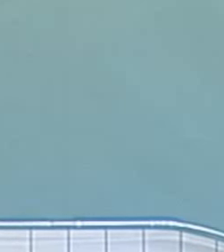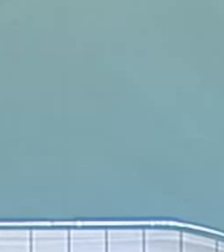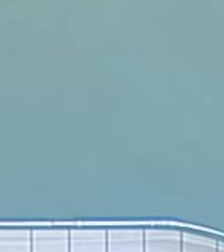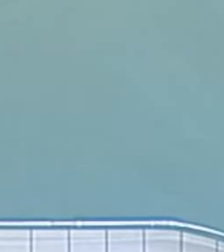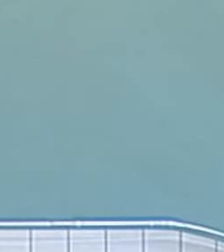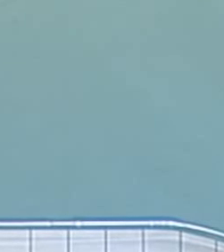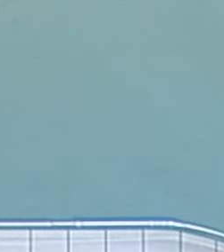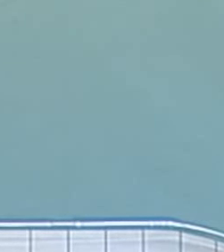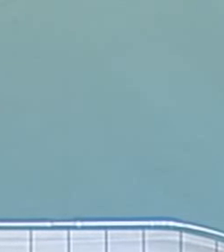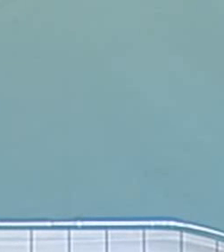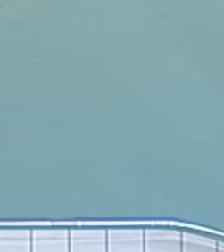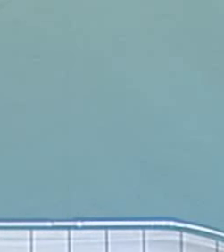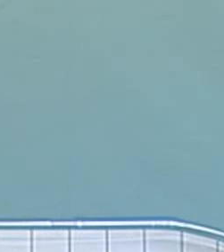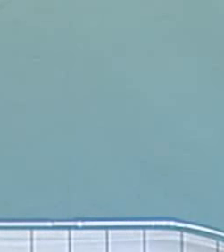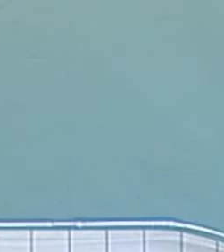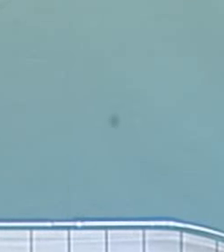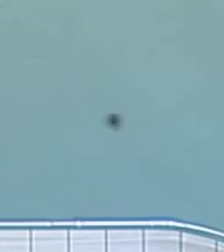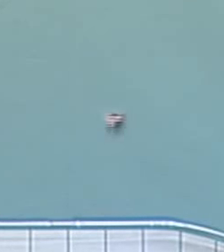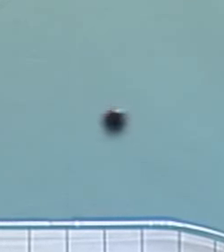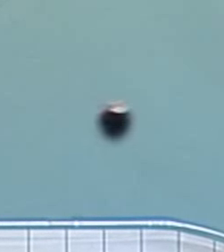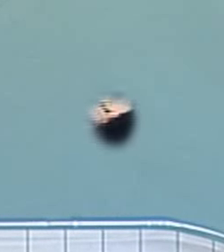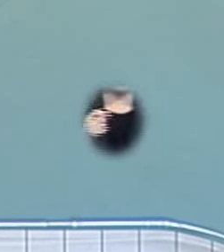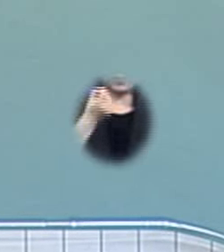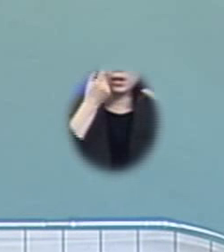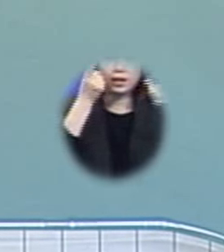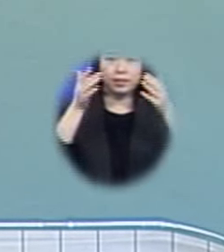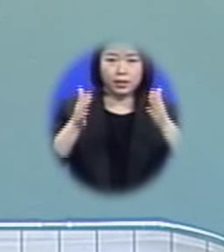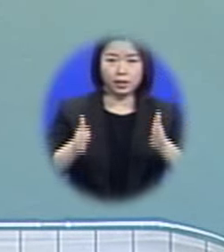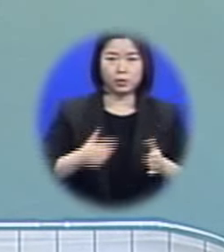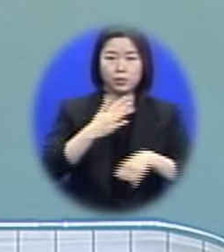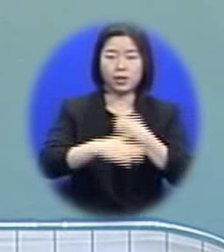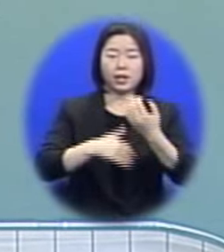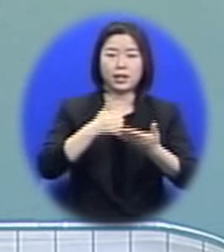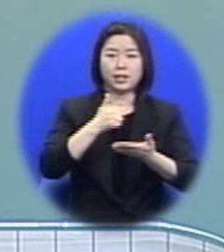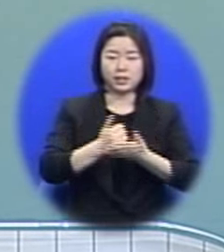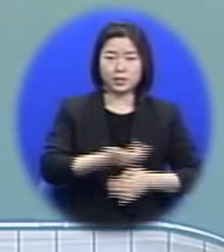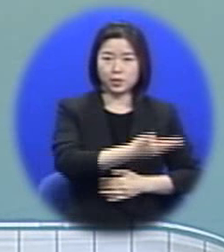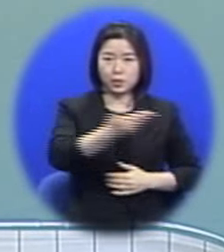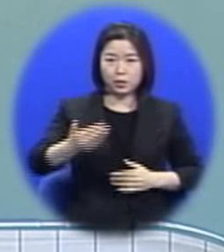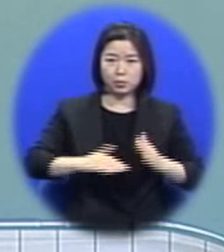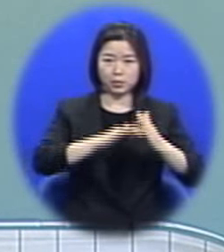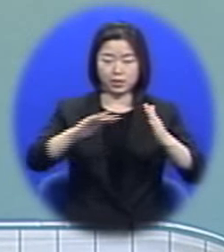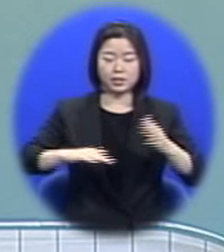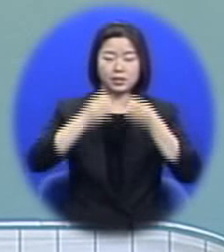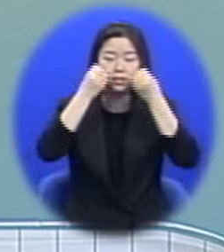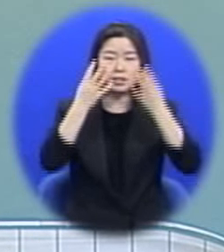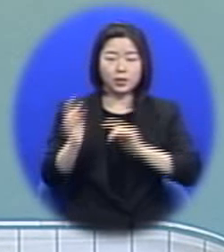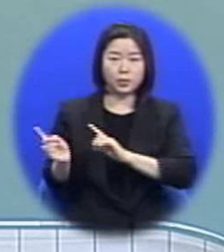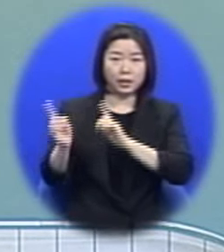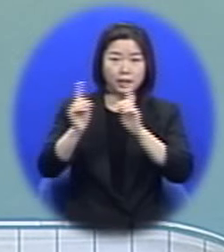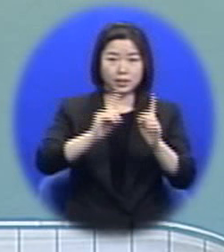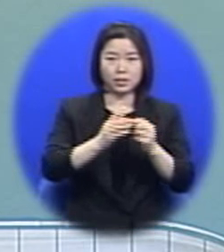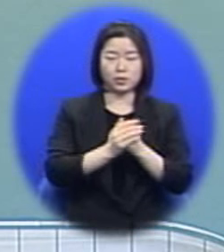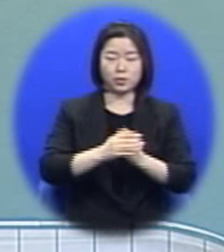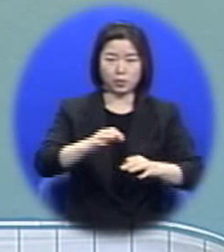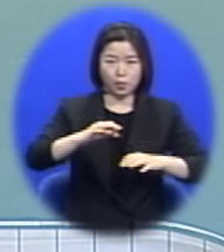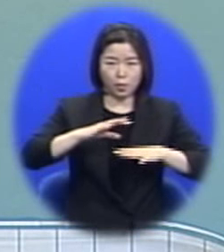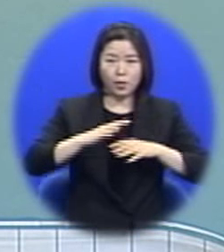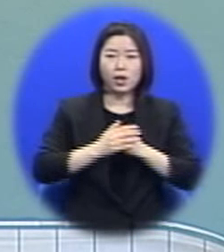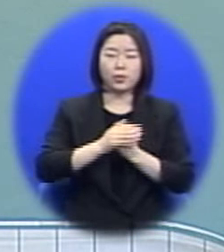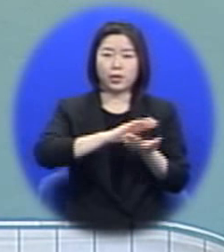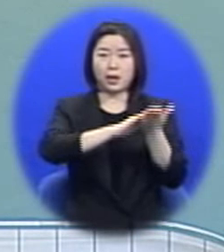축복합니다. 5월 한 달 동안 하나님께서 여러분의 가정을 새롭게 일으키시고 놀라웠게 변화시켜